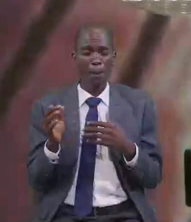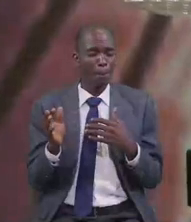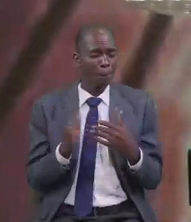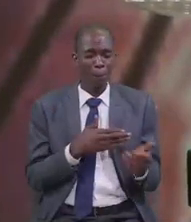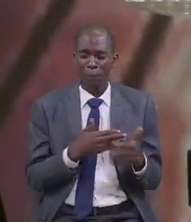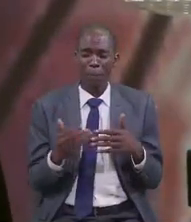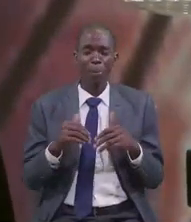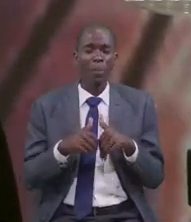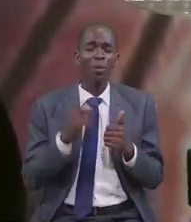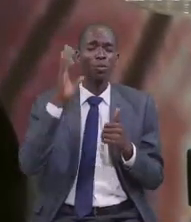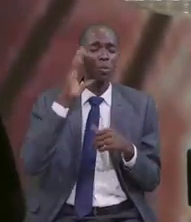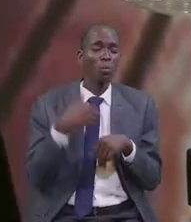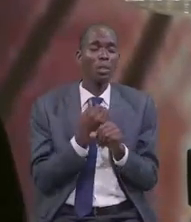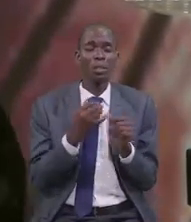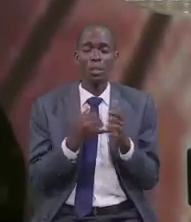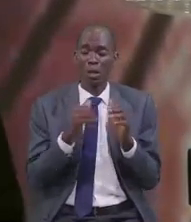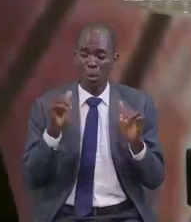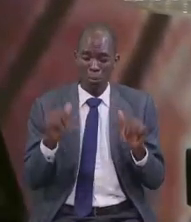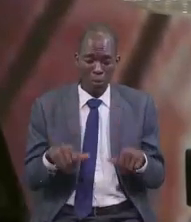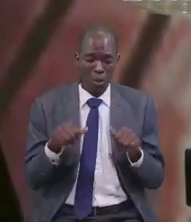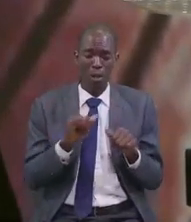vas le rendre possible? Je demande